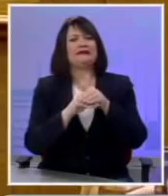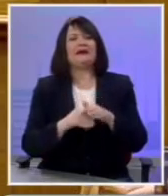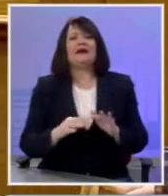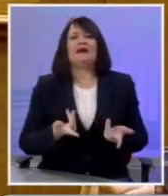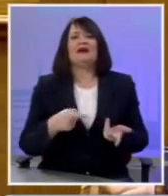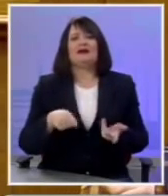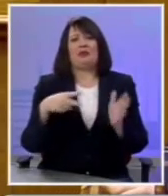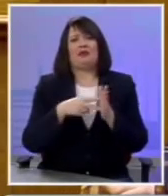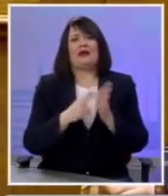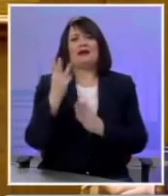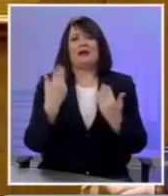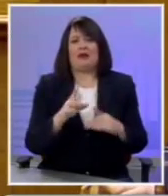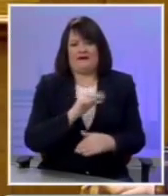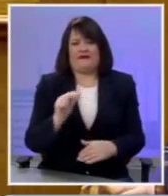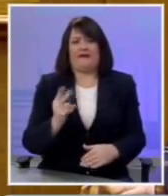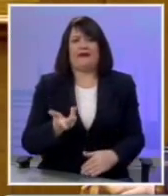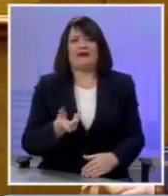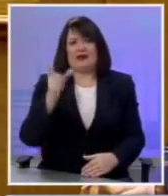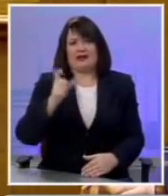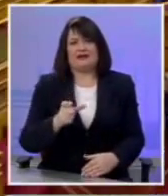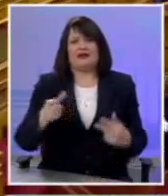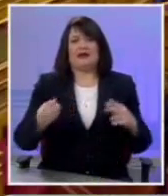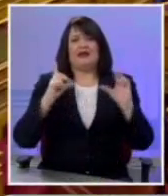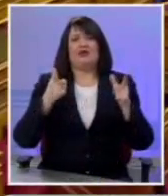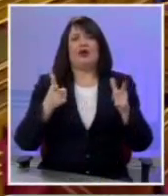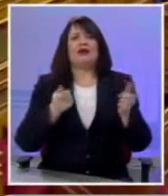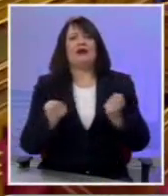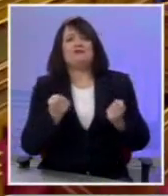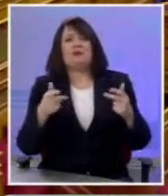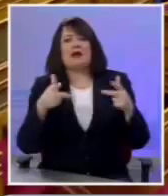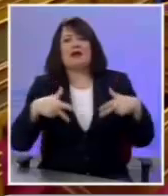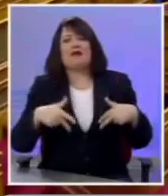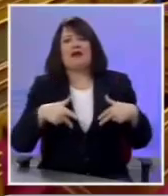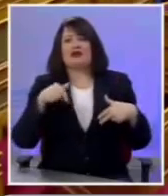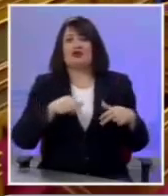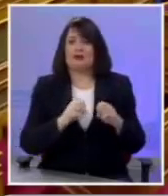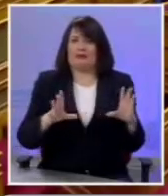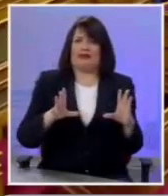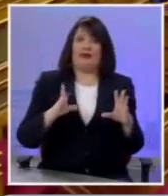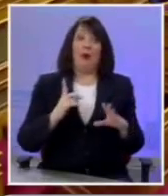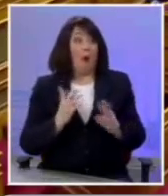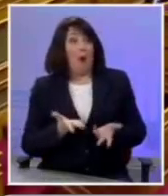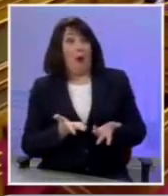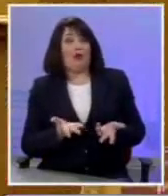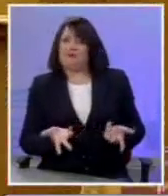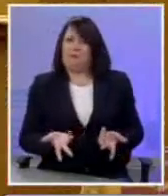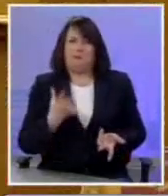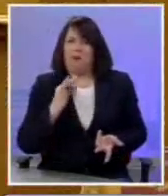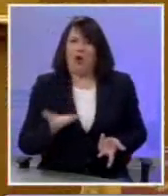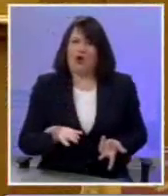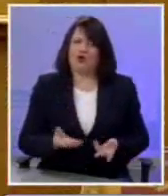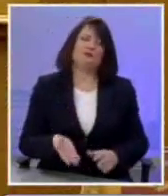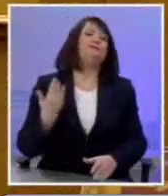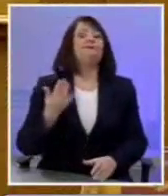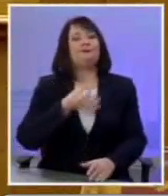έγινε το 2013, όταν εσείς ήταν κυβέρνηση, στην εγκεφαλοποίηση? Τώρα ξαφνιάζεστε. Αλλά όπως είπα